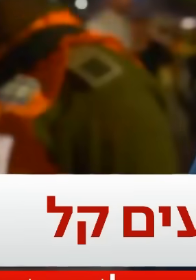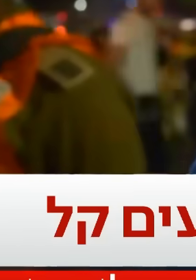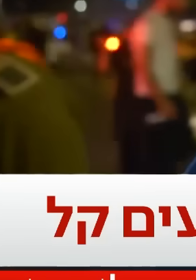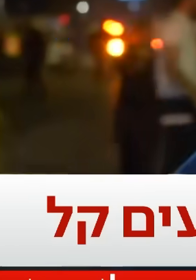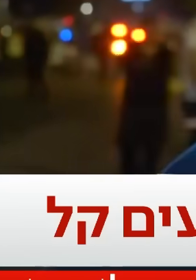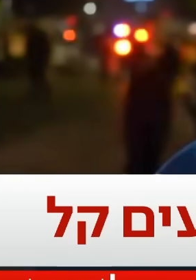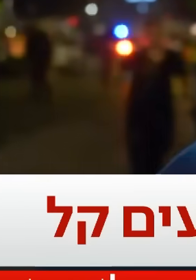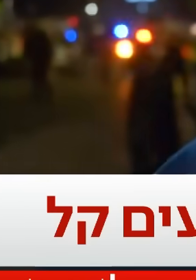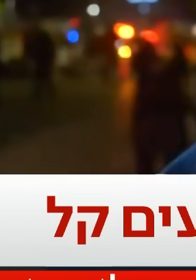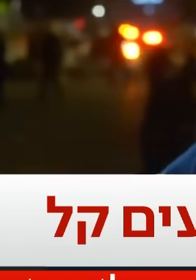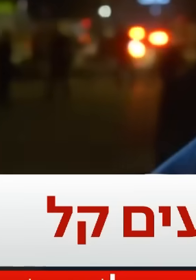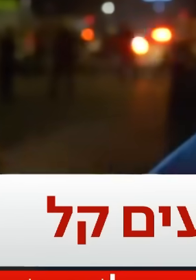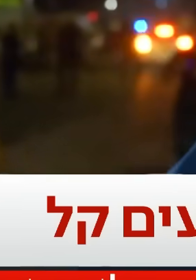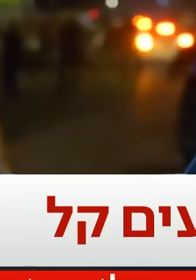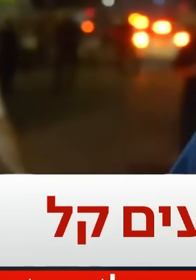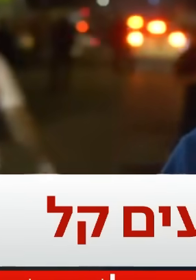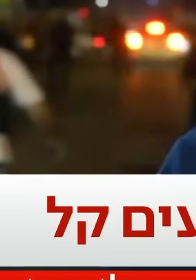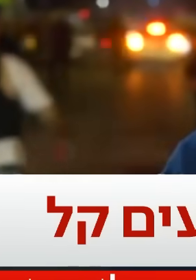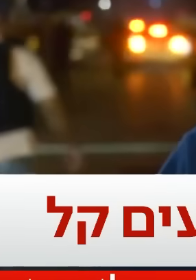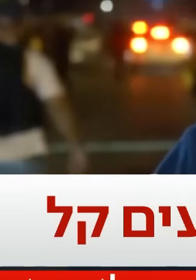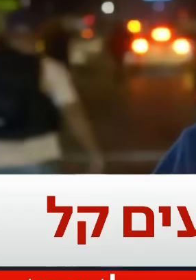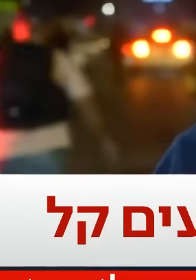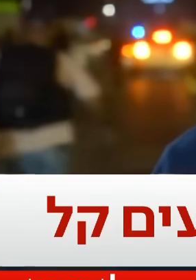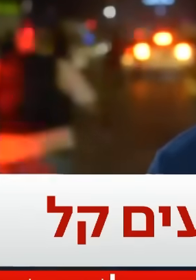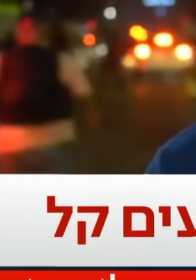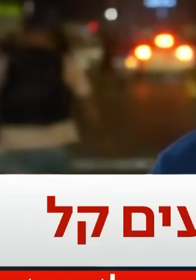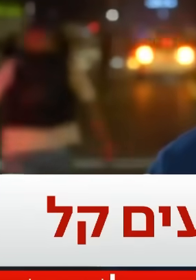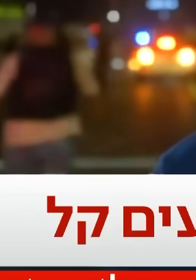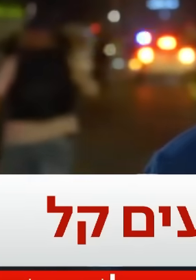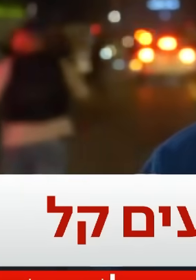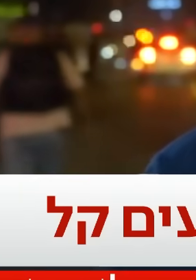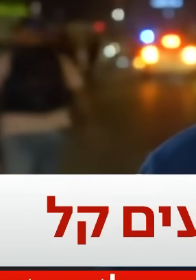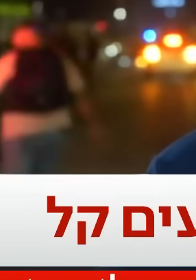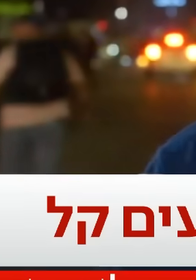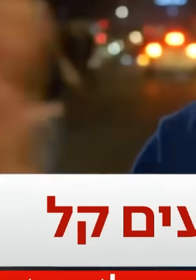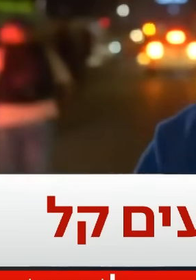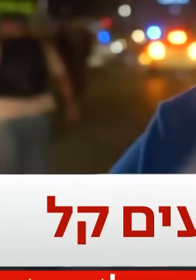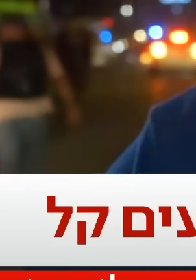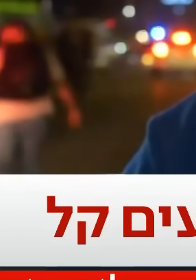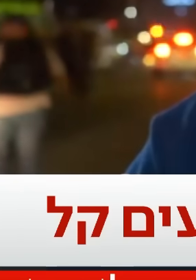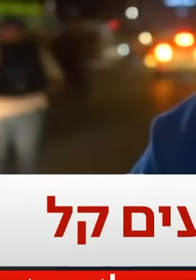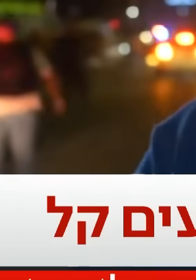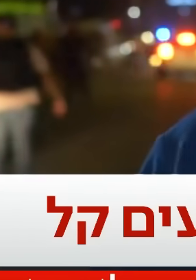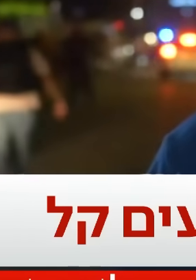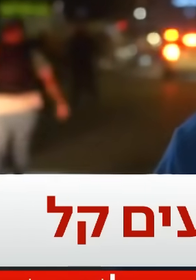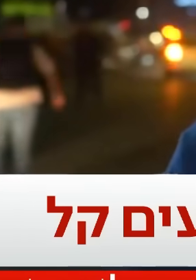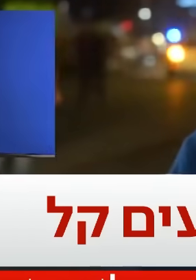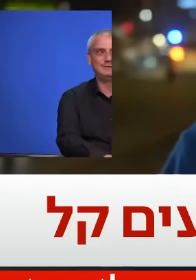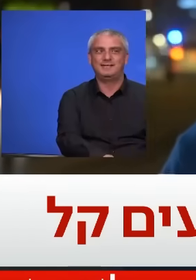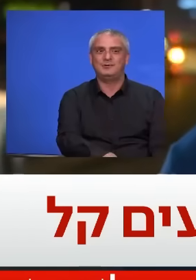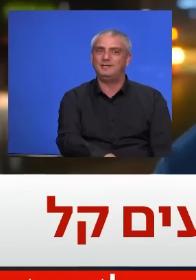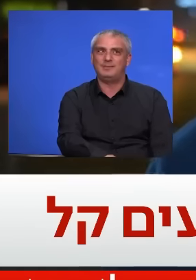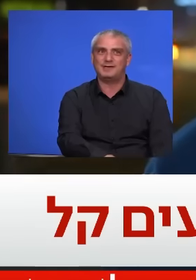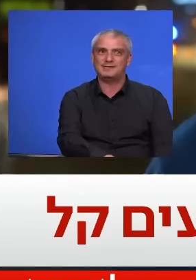שמח. ברוב הציבור כאן הוא או עולים חדשים, או אנשים מבוגרים מאוד שקשה להם להתנייד אפילו עד דקה וחצי.